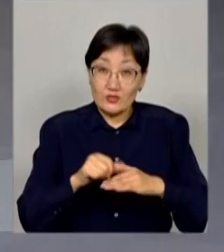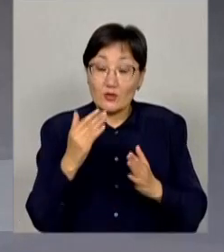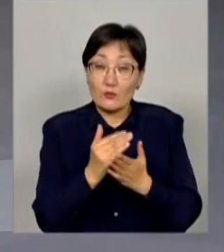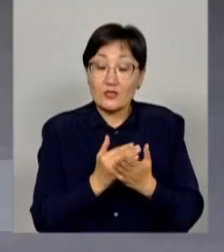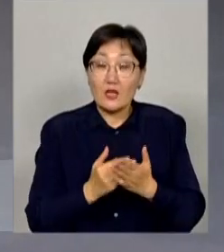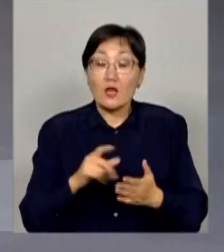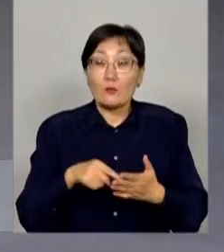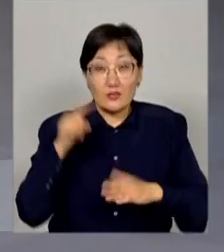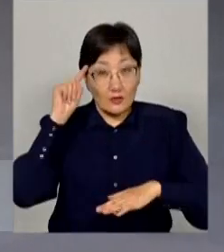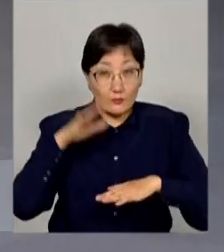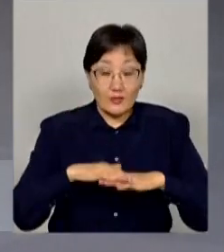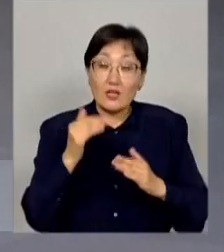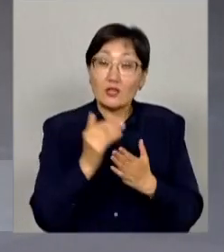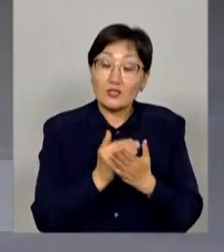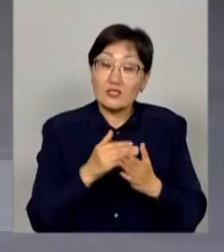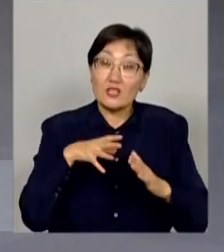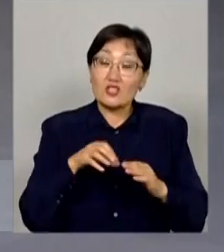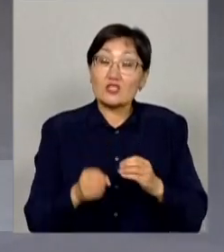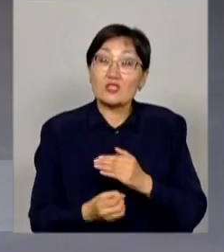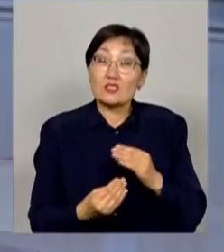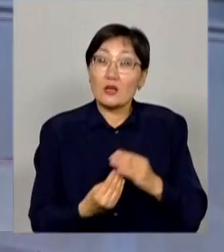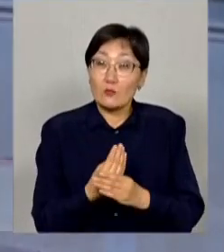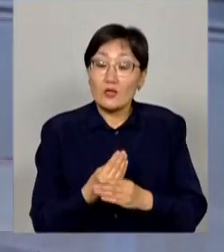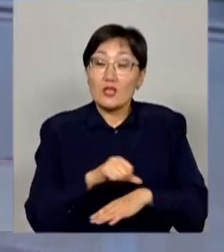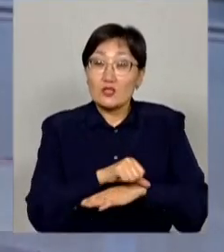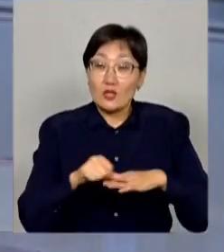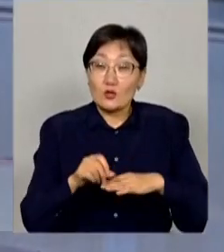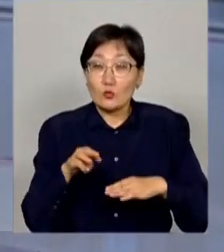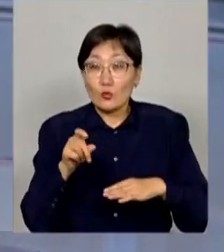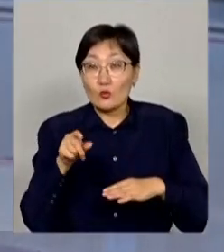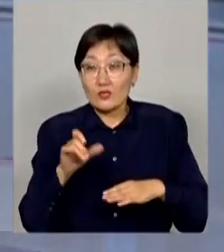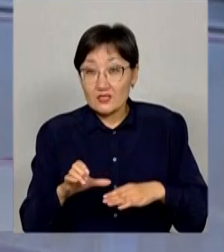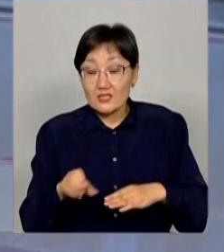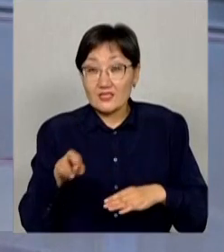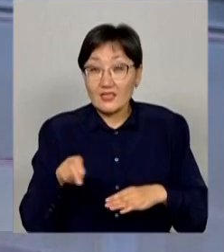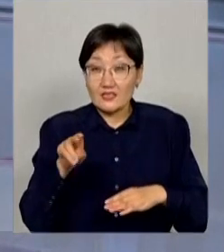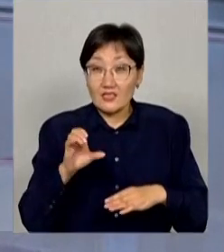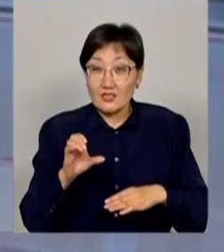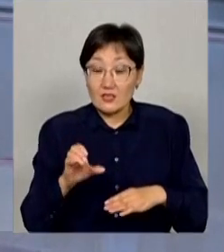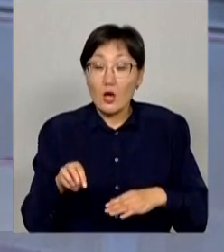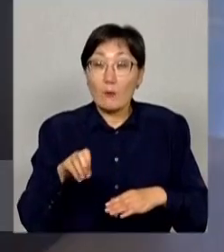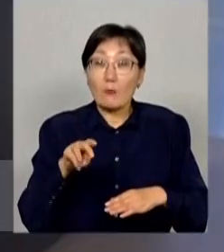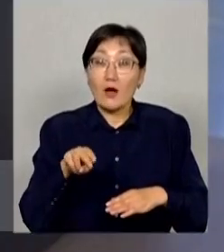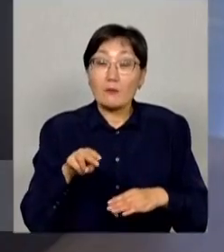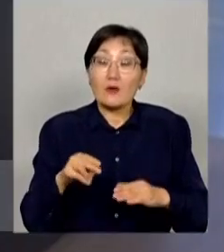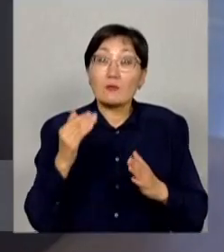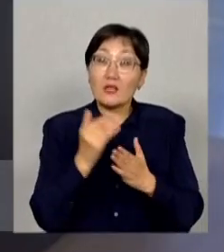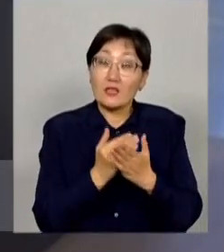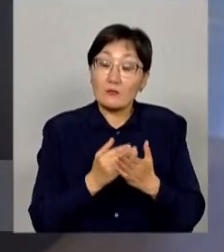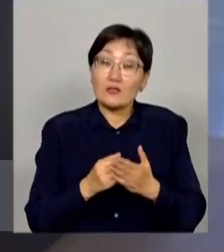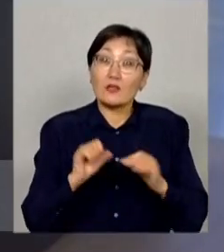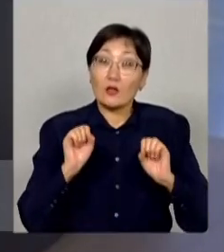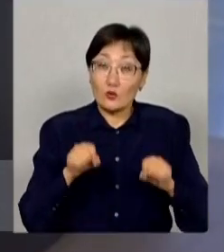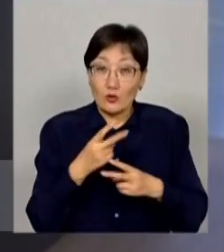мегаполис әкімдігінің сайтында жарияланған. Ал олардың мекен-жайы Тугис және Яндекс Мап қосымшаларында қолжетімді. Сондай-ақ азаматтар